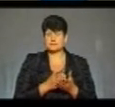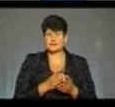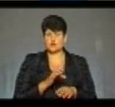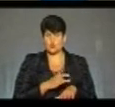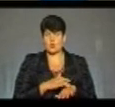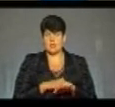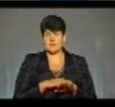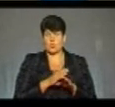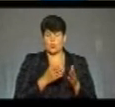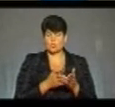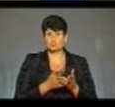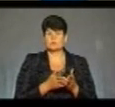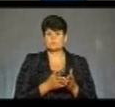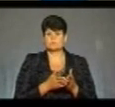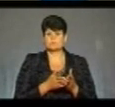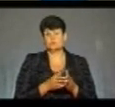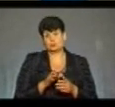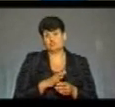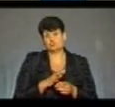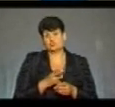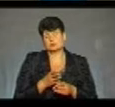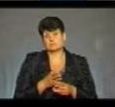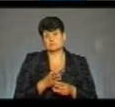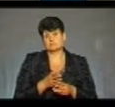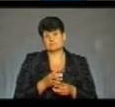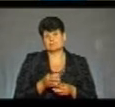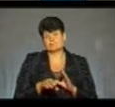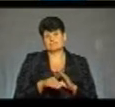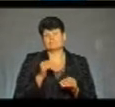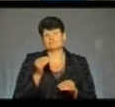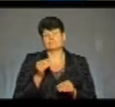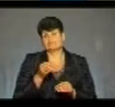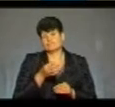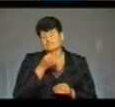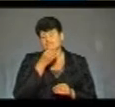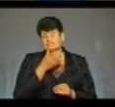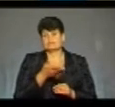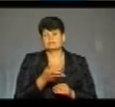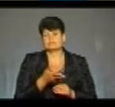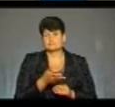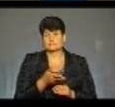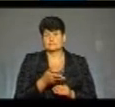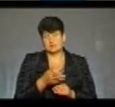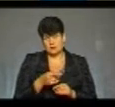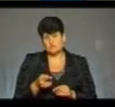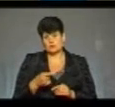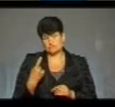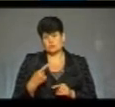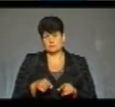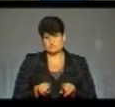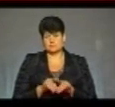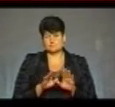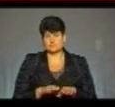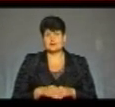«Слуга народу», і були розподілені симпатії в тому числі і мешканців Тернопільщини.